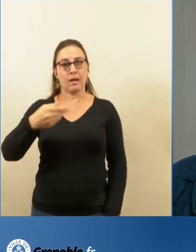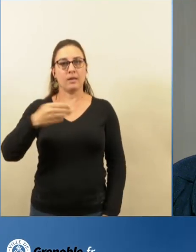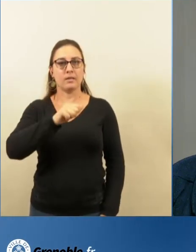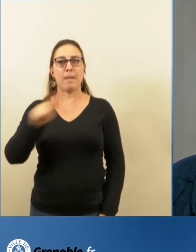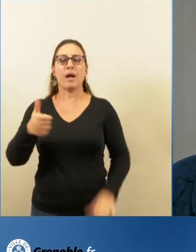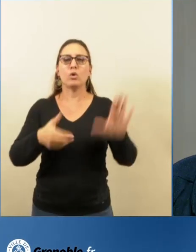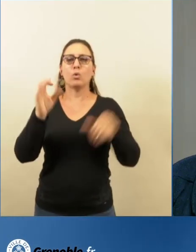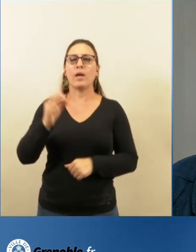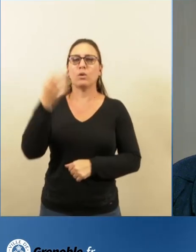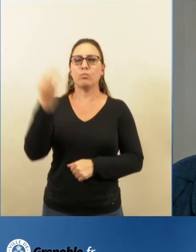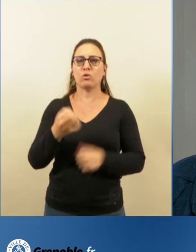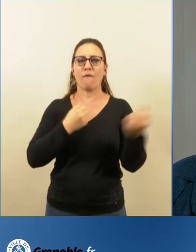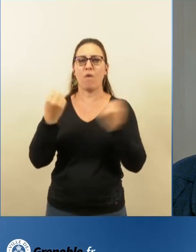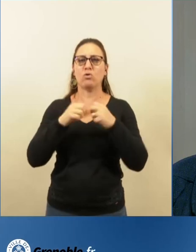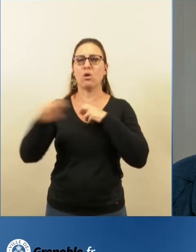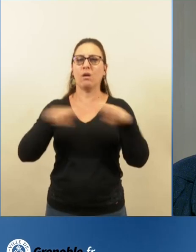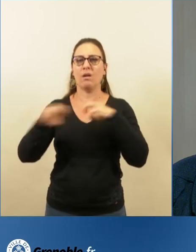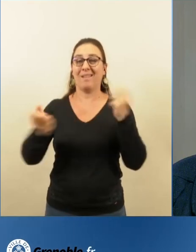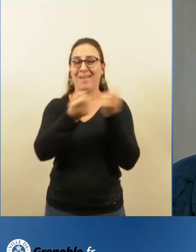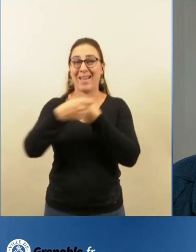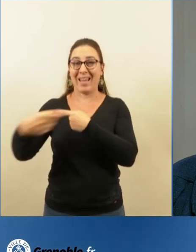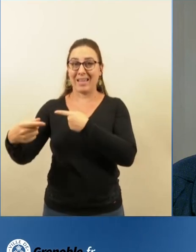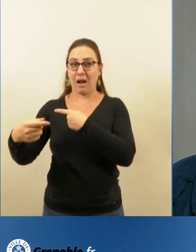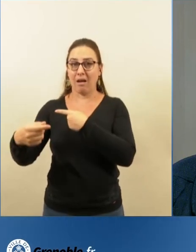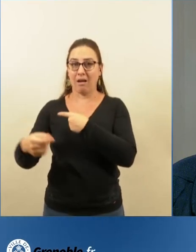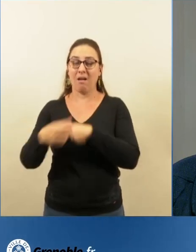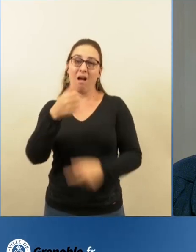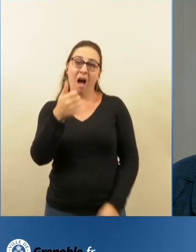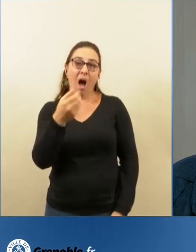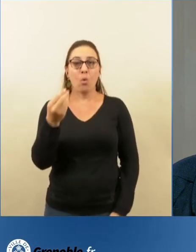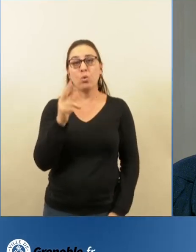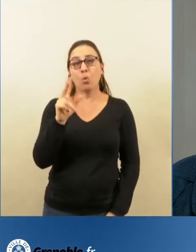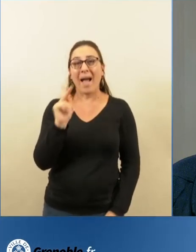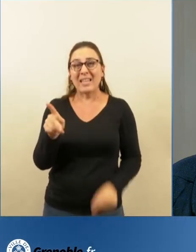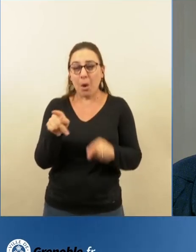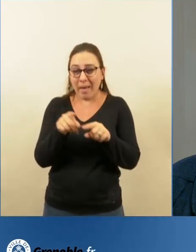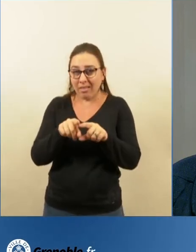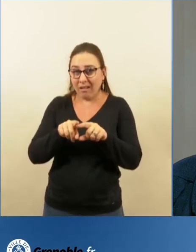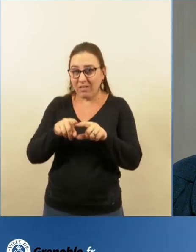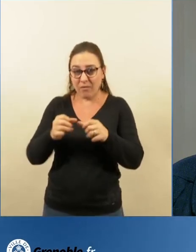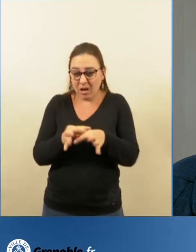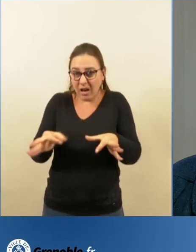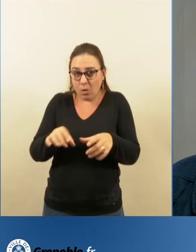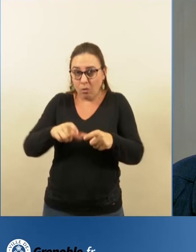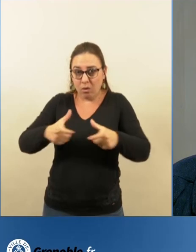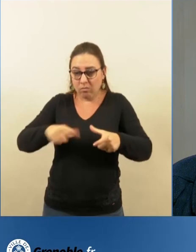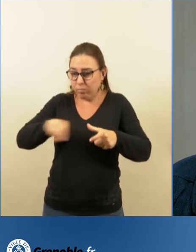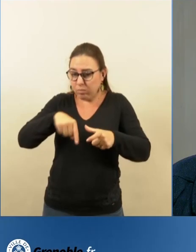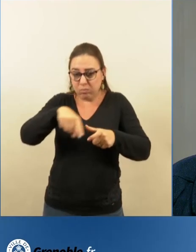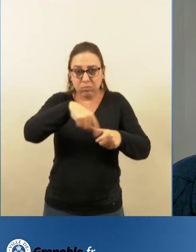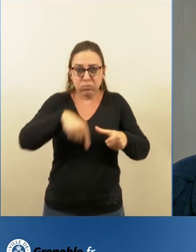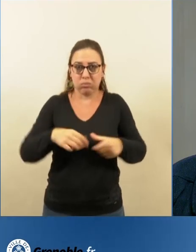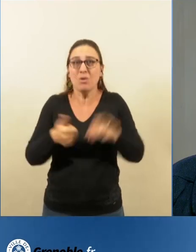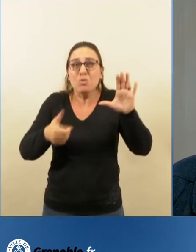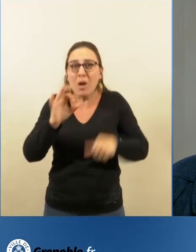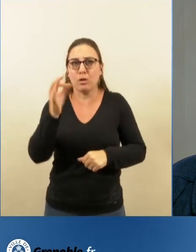des déplacements réalisés en voiture le son pour des trajets de 1 à 3 km 60% des déplacements mais la zfo n'est pas une